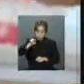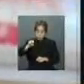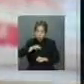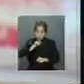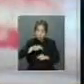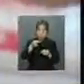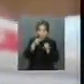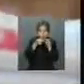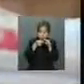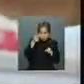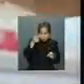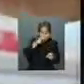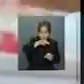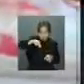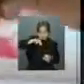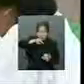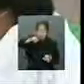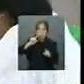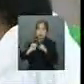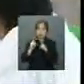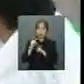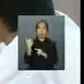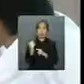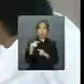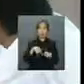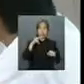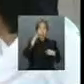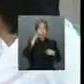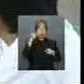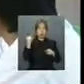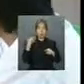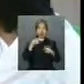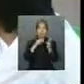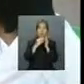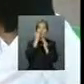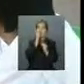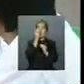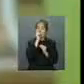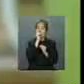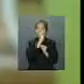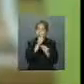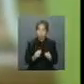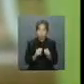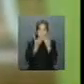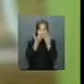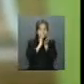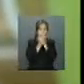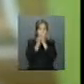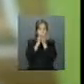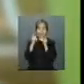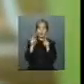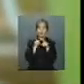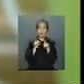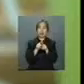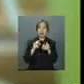ดน้ำหนักลงไปครั้งเดียวขณะภาพยังเปียกก็ทำให้กลีบดอกกุหลาบดูพริ้วไหวสมจริงได้เช่นกันคือเทคนิคแห้งบน